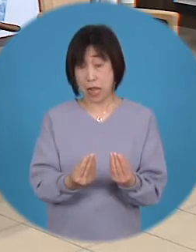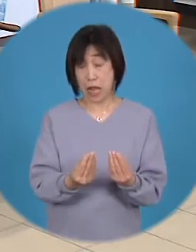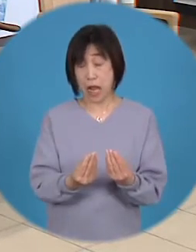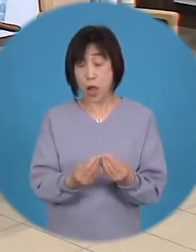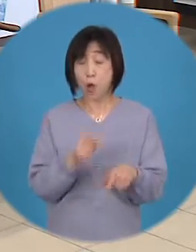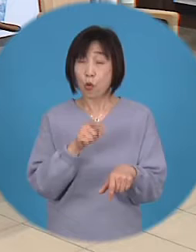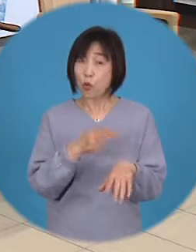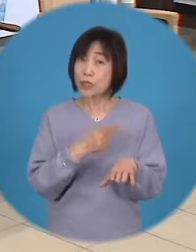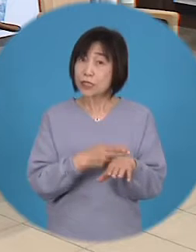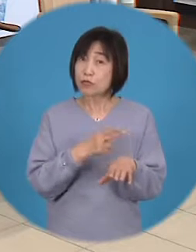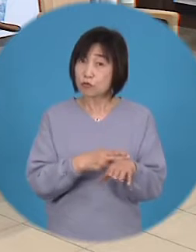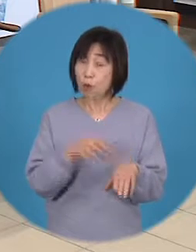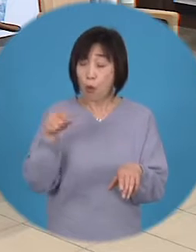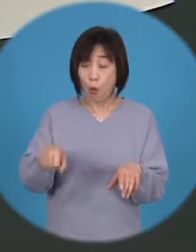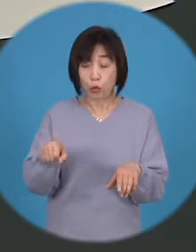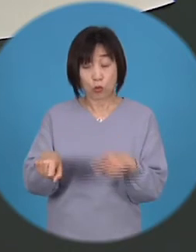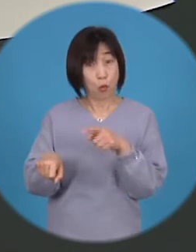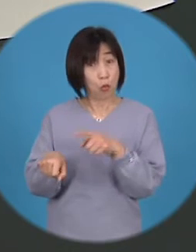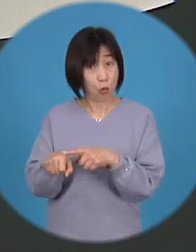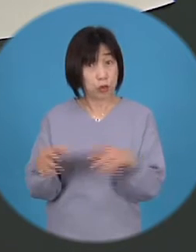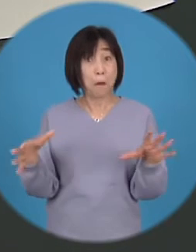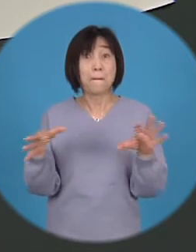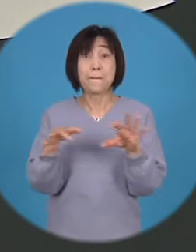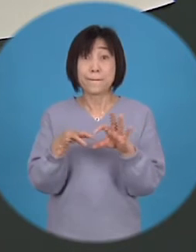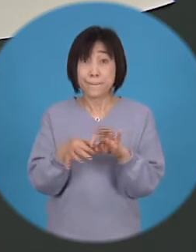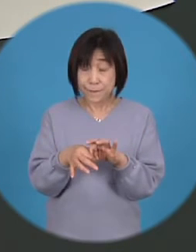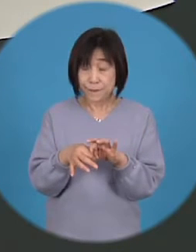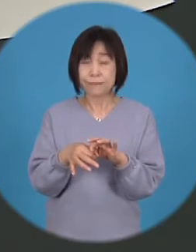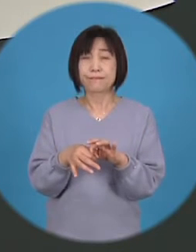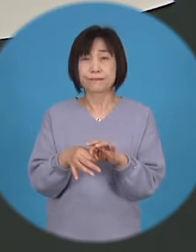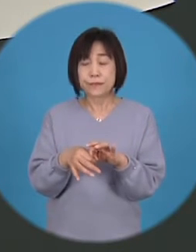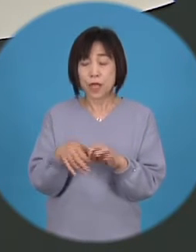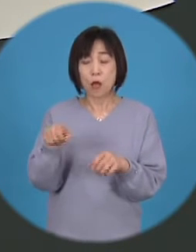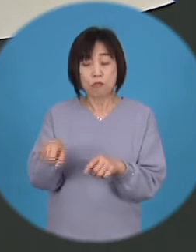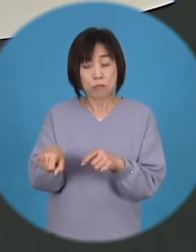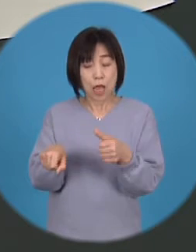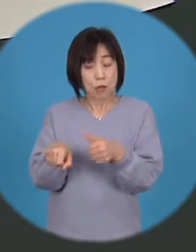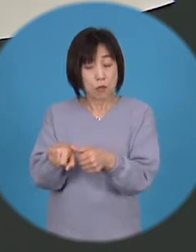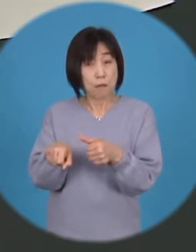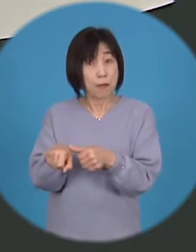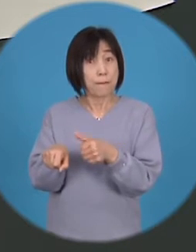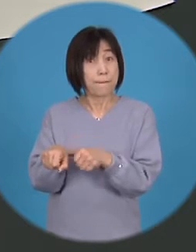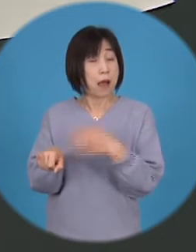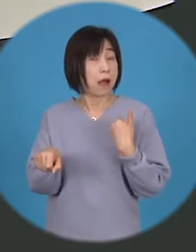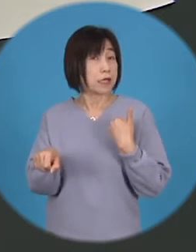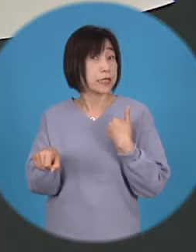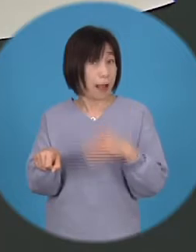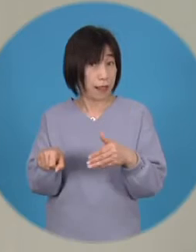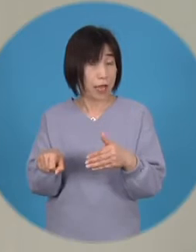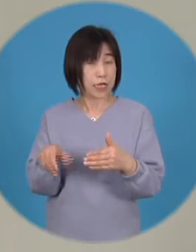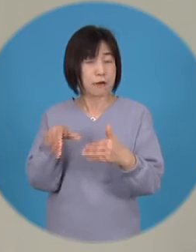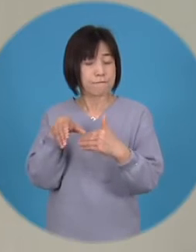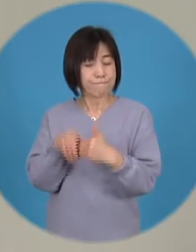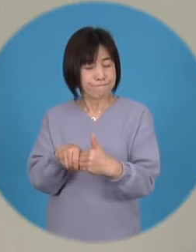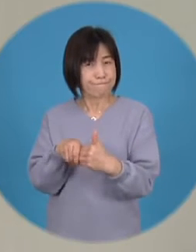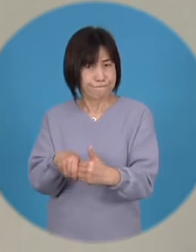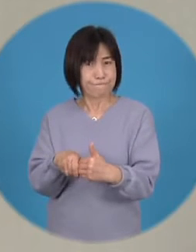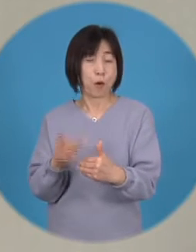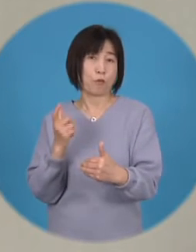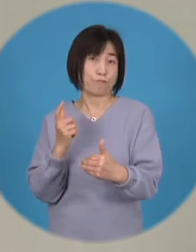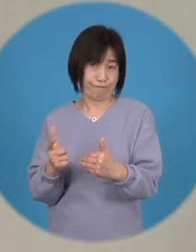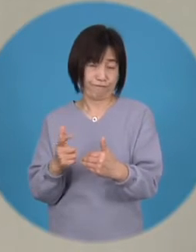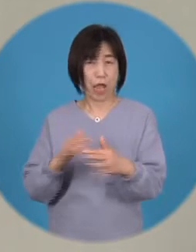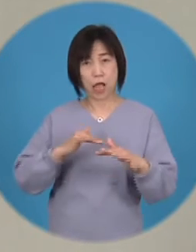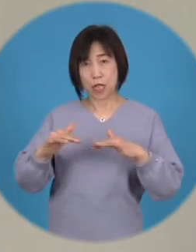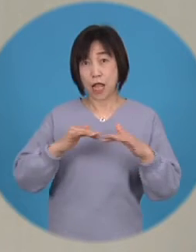の柄の部分に応用しました。これにより留め具を使わずに刃の抜けにくく衛生的でデザイン性の高い